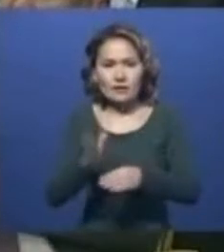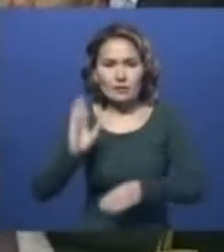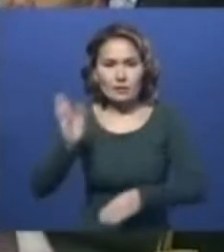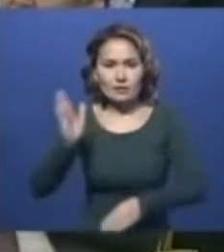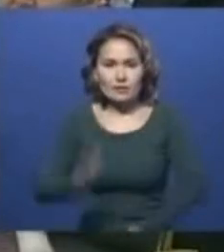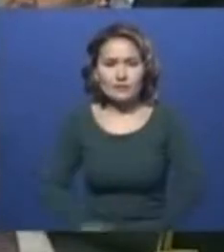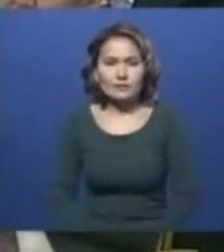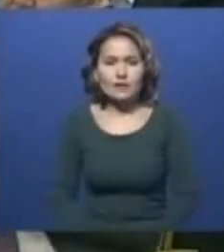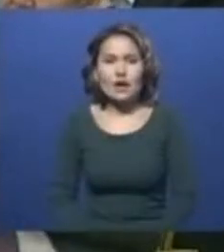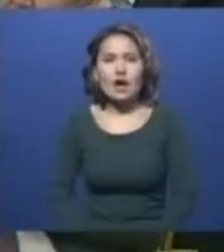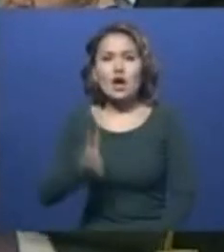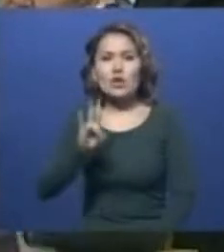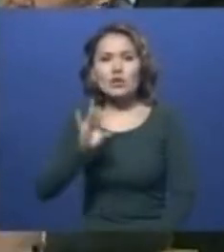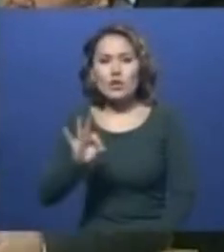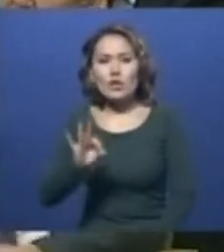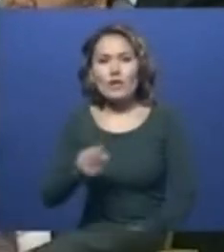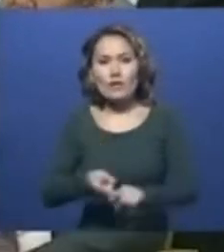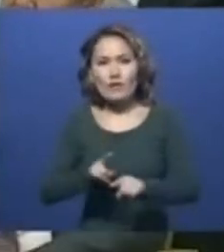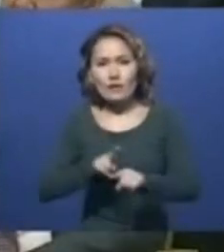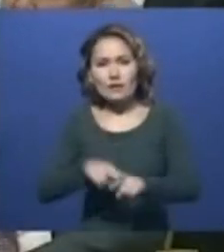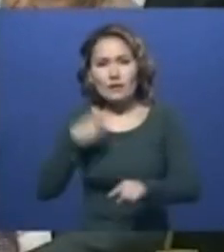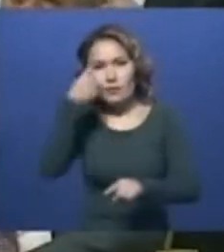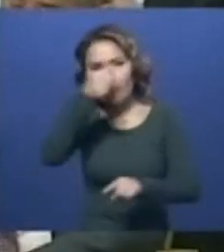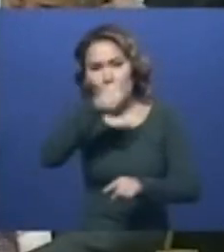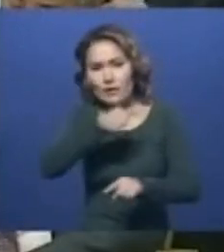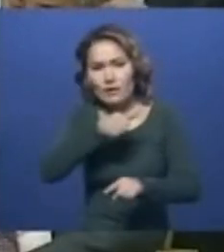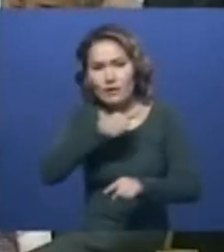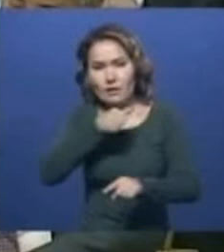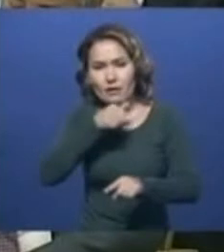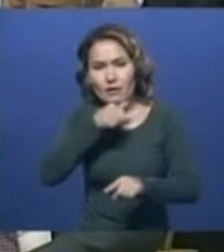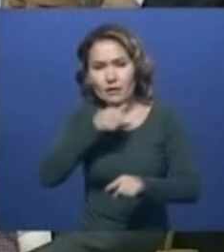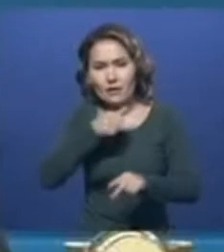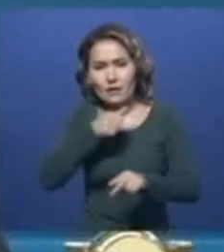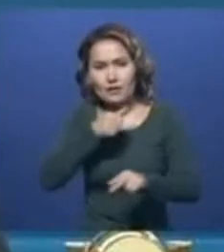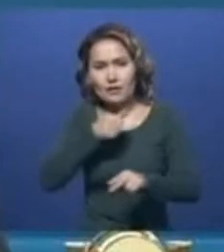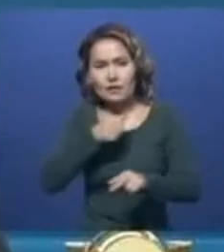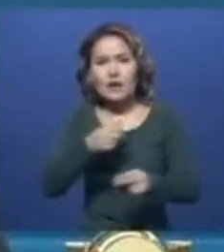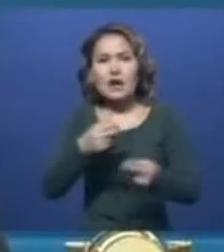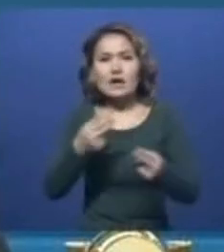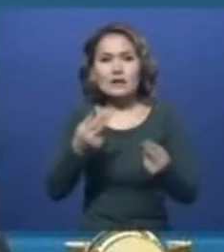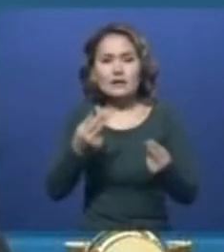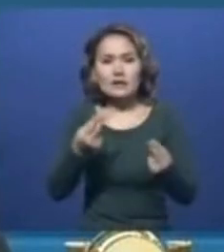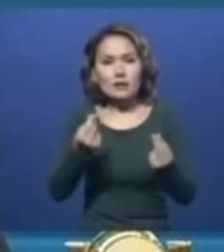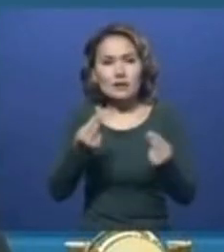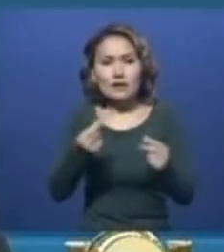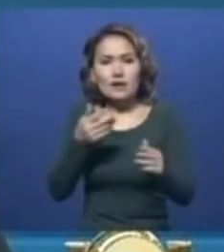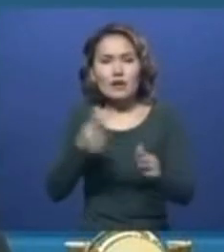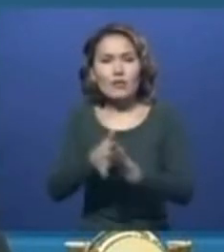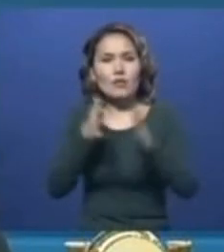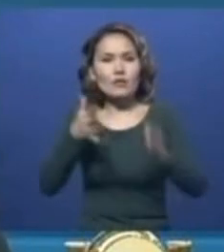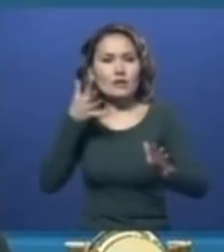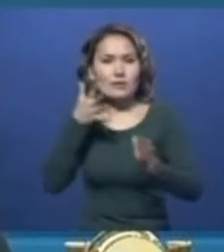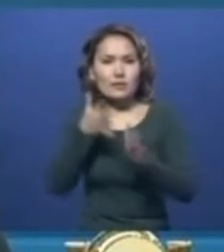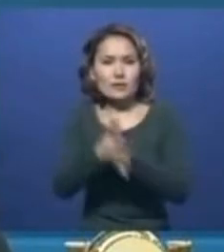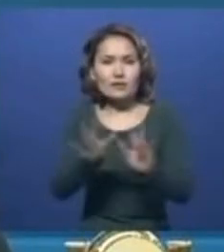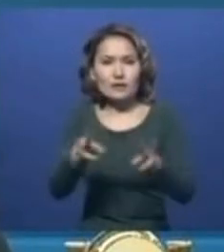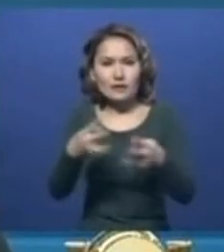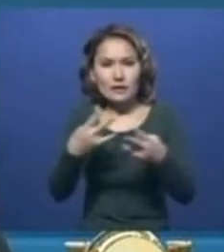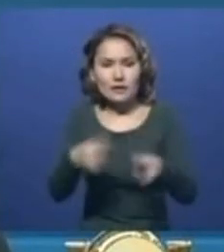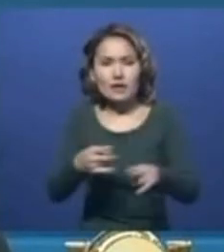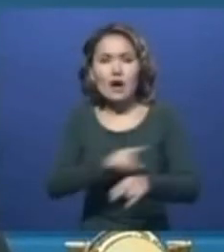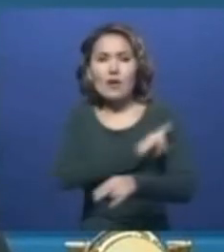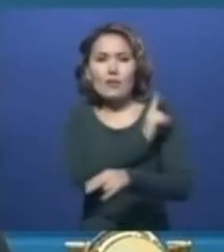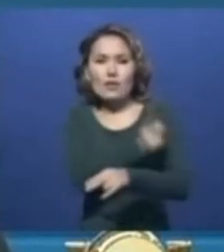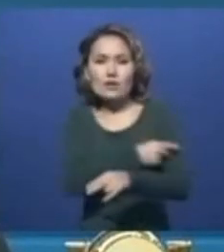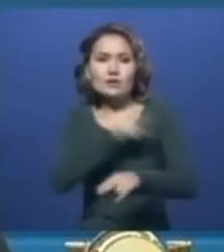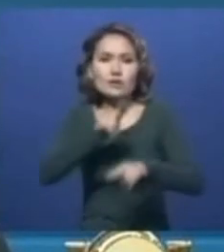Но в этом вопросе не надо увлекаться тратой государственных денег. Частный бизнес должен мощно пойти. Их